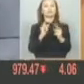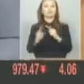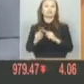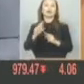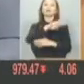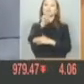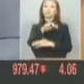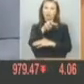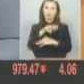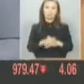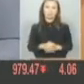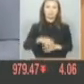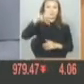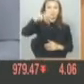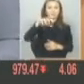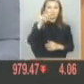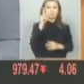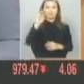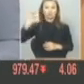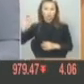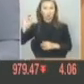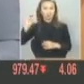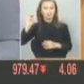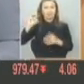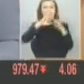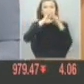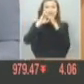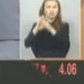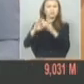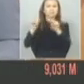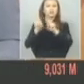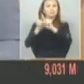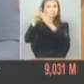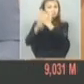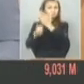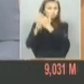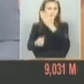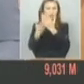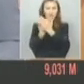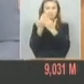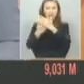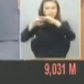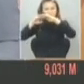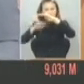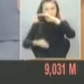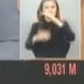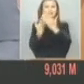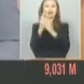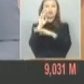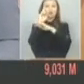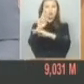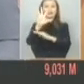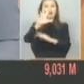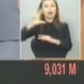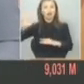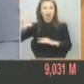กรมศุลกากรเตรียมลดเงินรางวัลค่าปรับจากร้อยละ25หรือร้อยละ15และเพดานเงินรางวัลนั้นไม่เกิน5ล้านบาทต่อกรณี